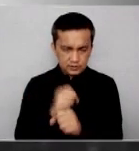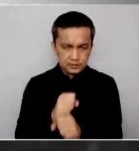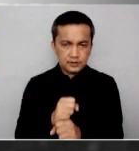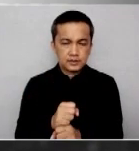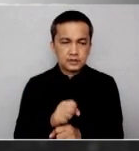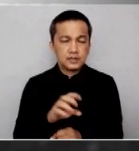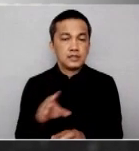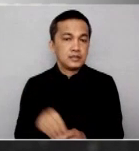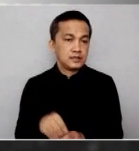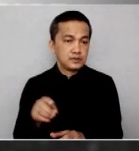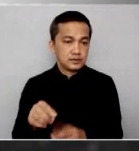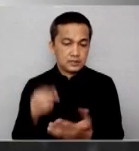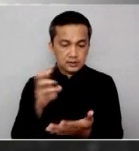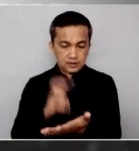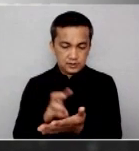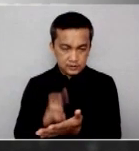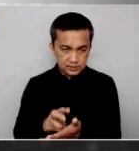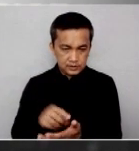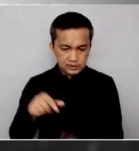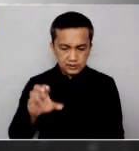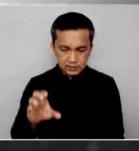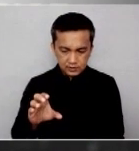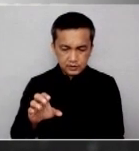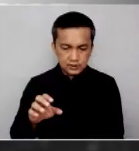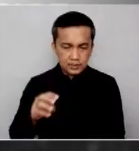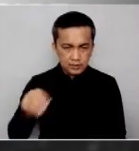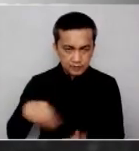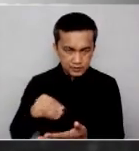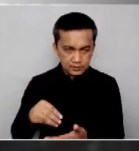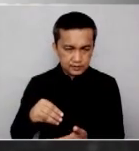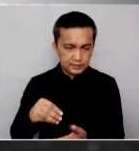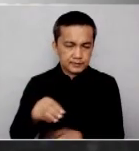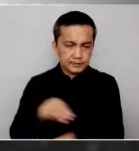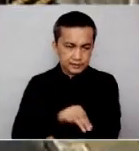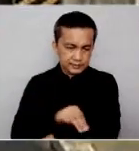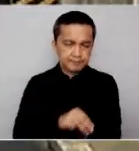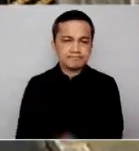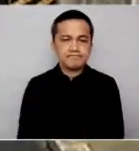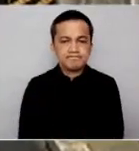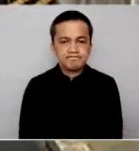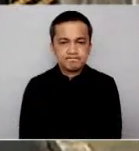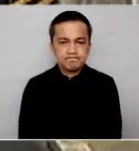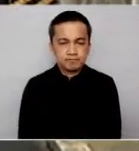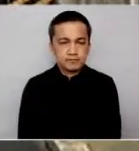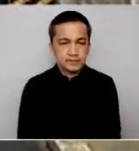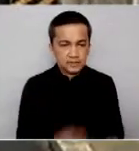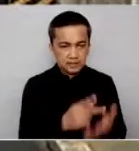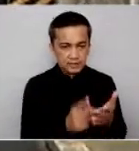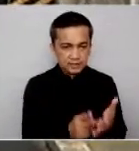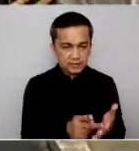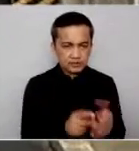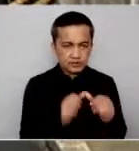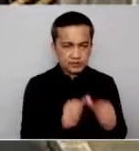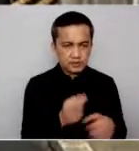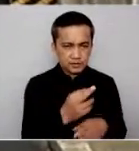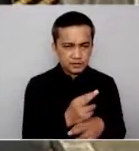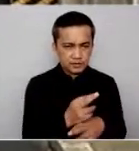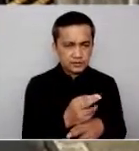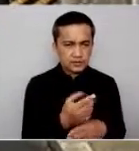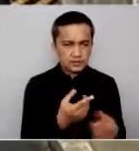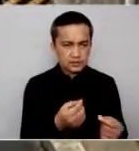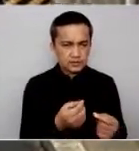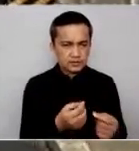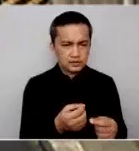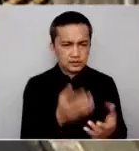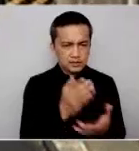dito ang ilang lugar sa Quezon City, Mandaluyong at Makati. Sa mga parte na patuloy pa ang repair, magsasagawa ng stop and go scheme